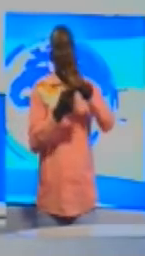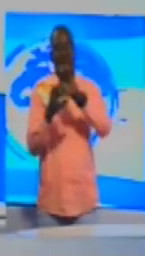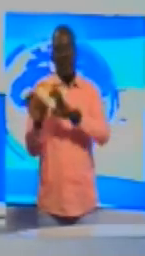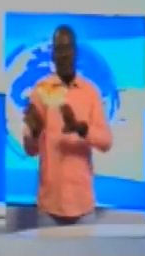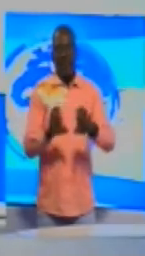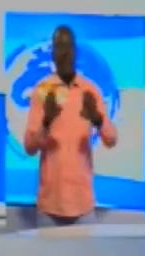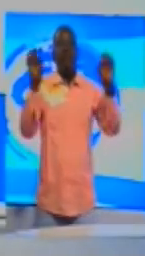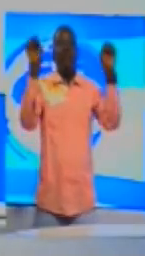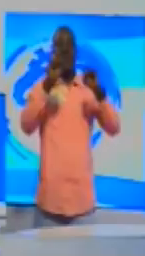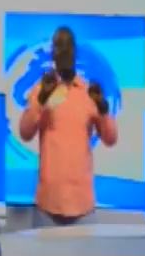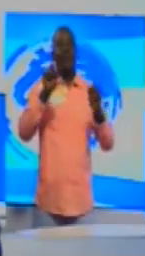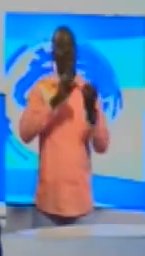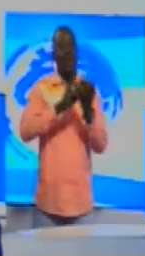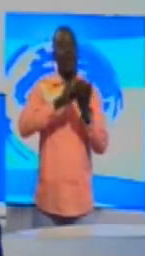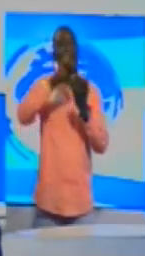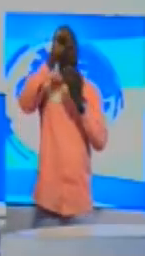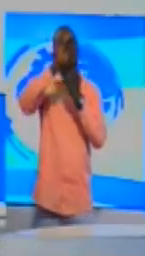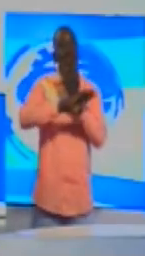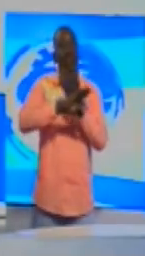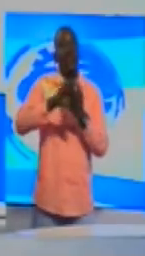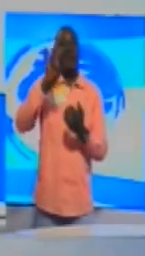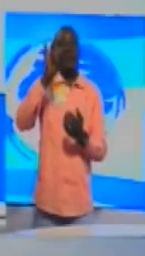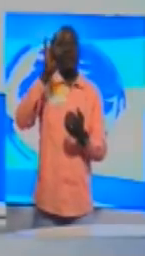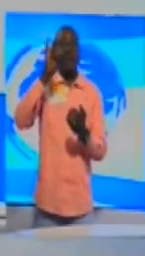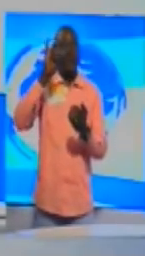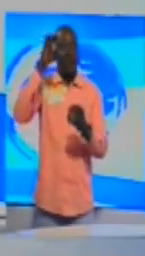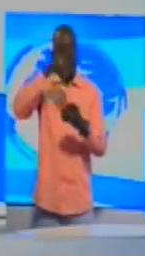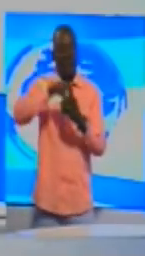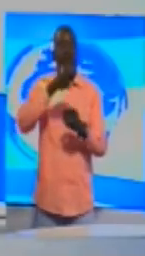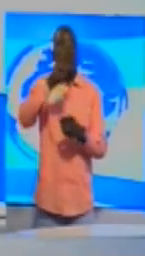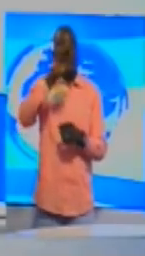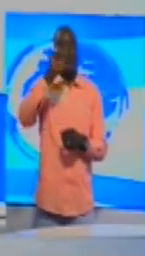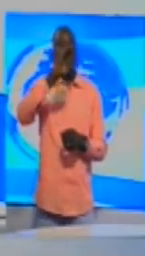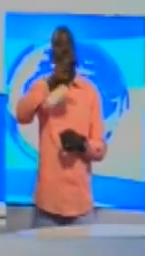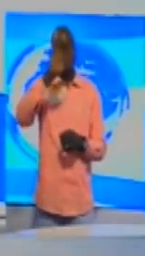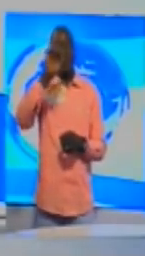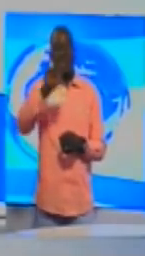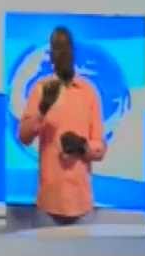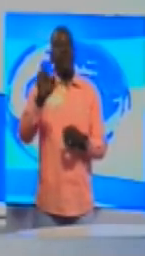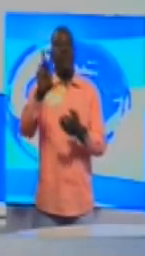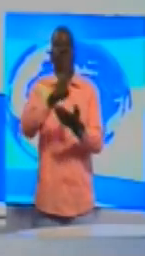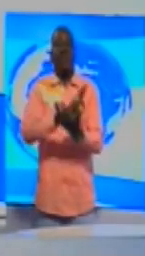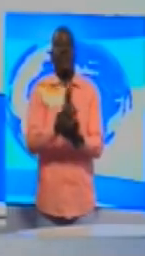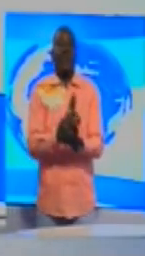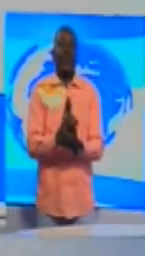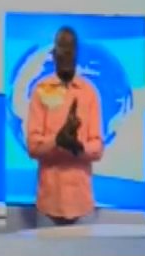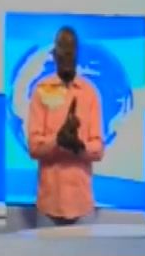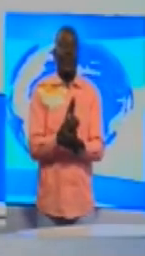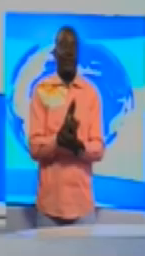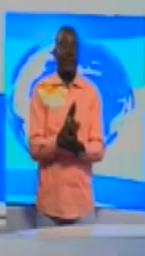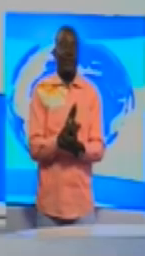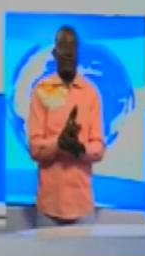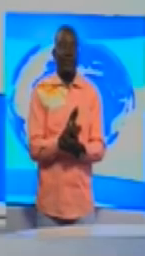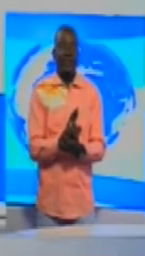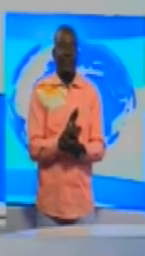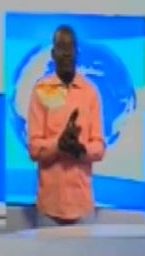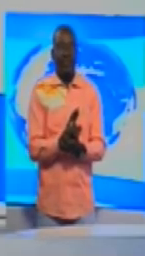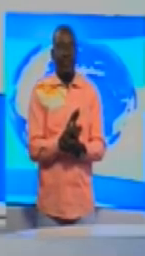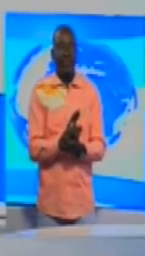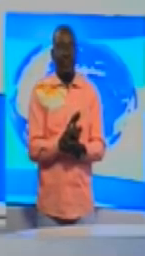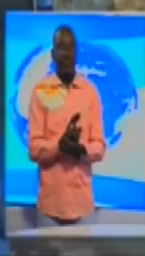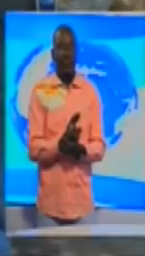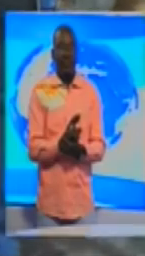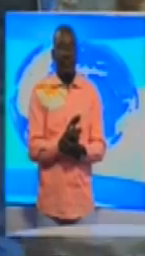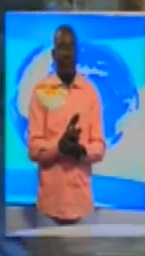samedi 7 décembre à Bama, dans le Houé, le point avec Lamine Karantao et Amadou